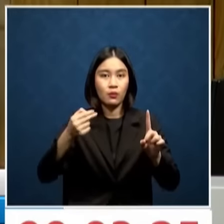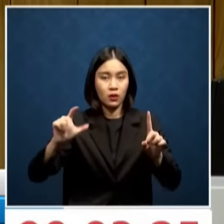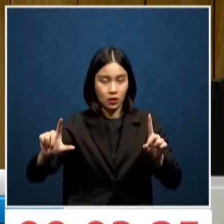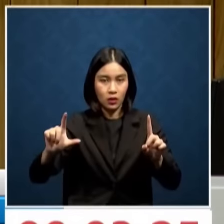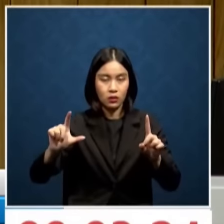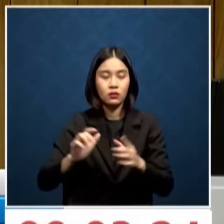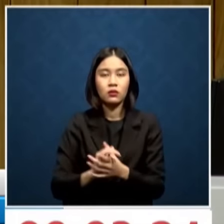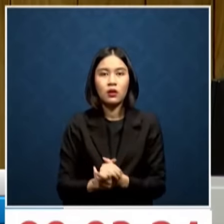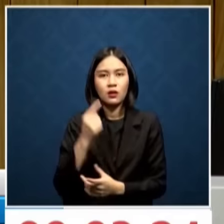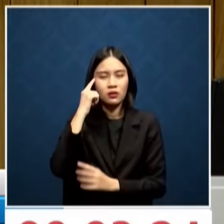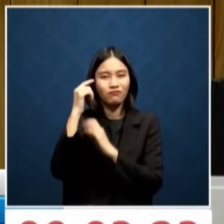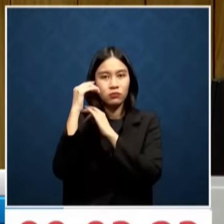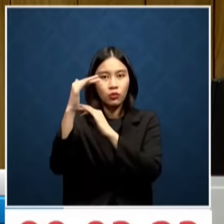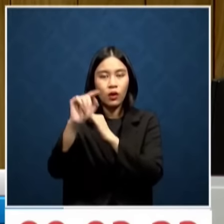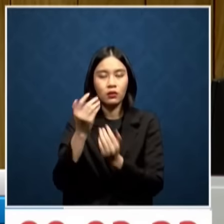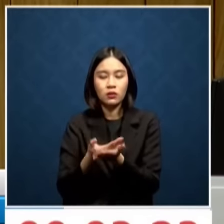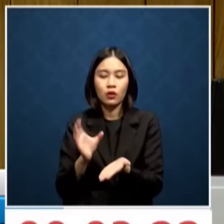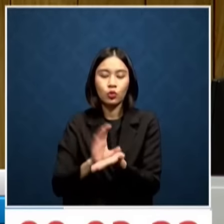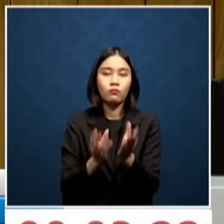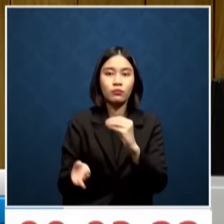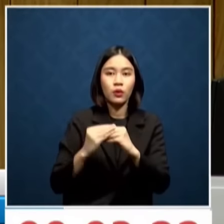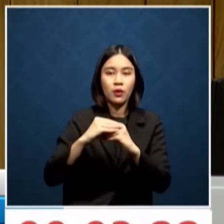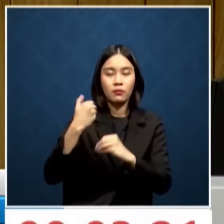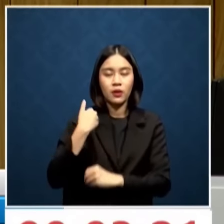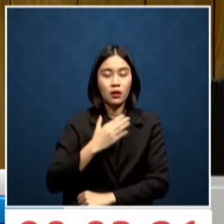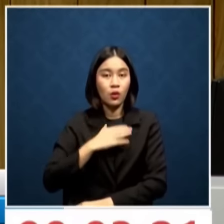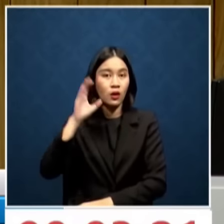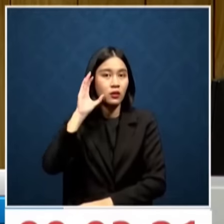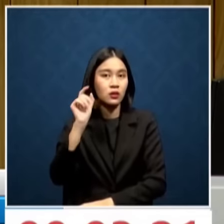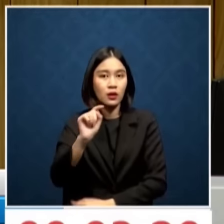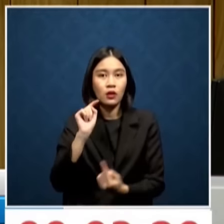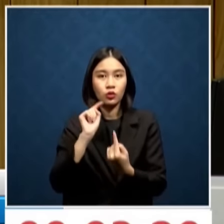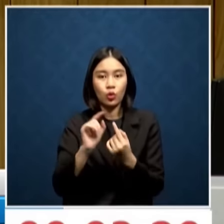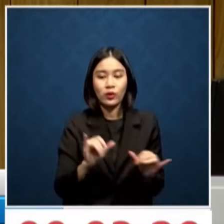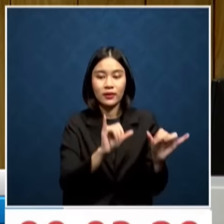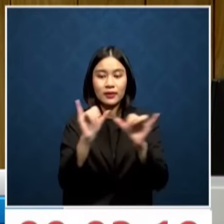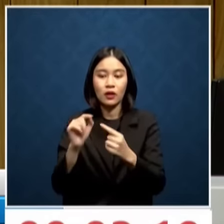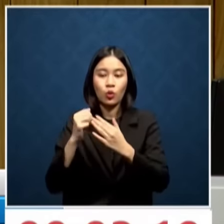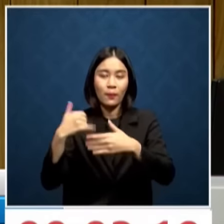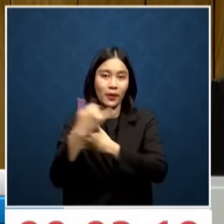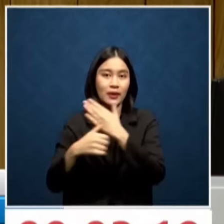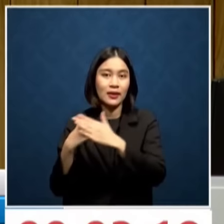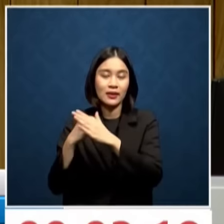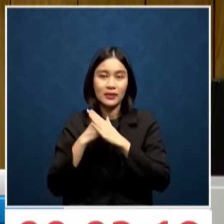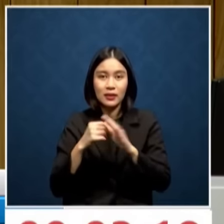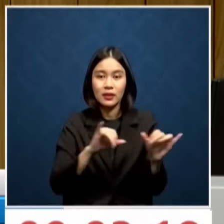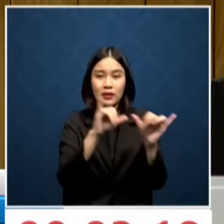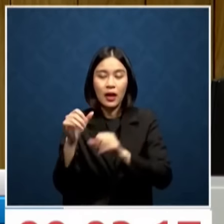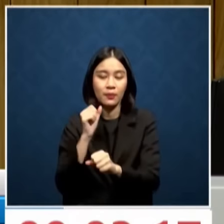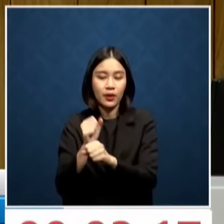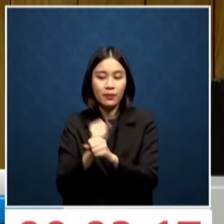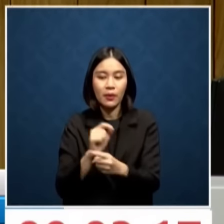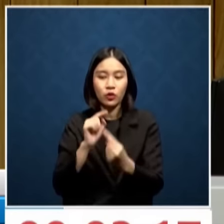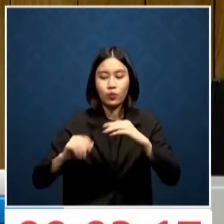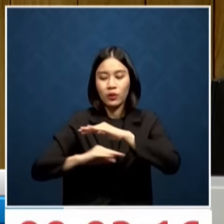แล้ว เราหวังว่าจะมีการลงทุนเพิ่มขึ้นอีกนะฮะเราเชื่อว่าการย้ายฐานการผลิตจากจีนการย้ายฐานผลิตจ